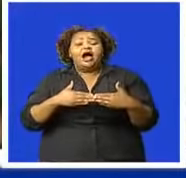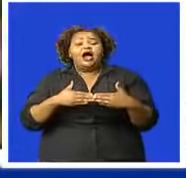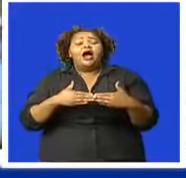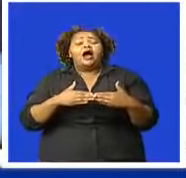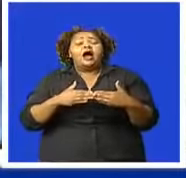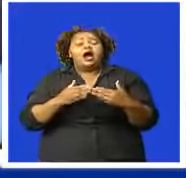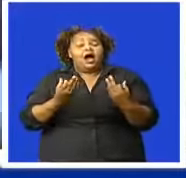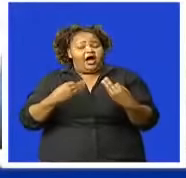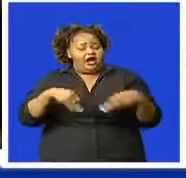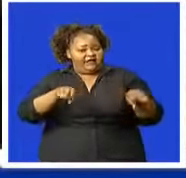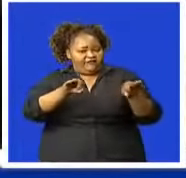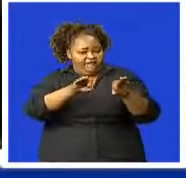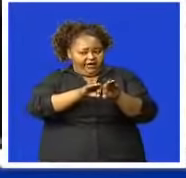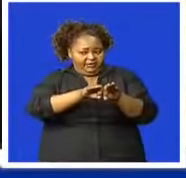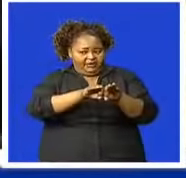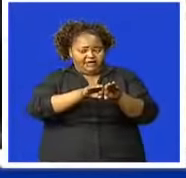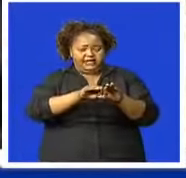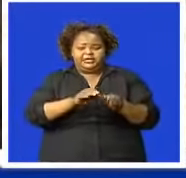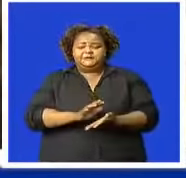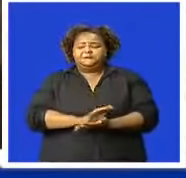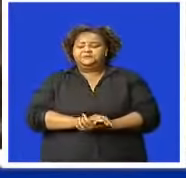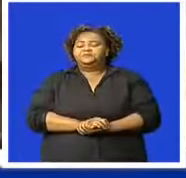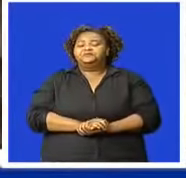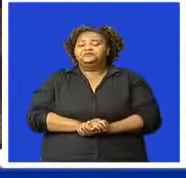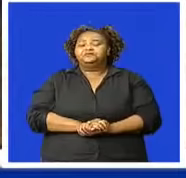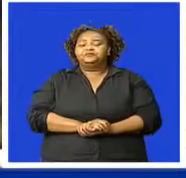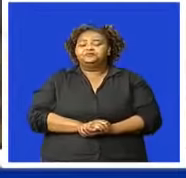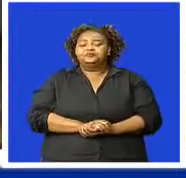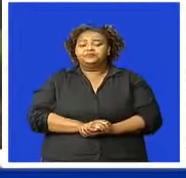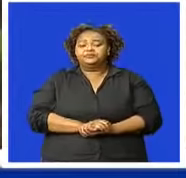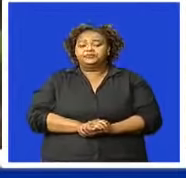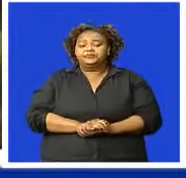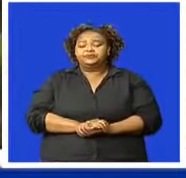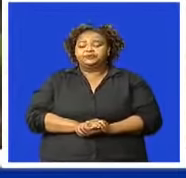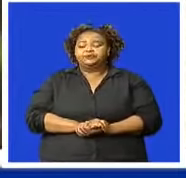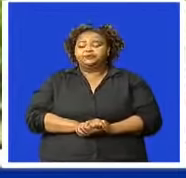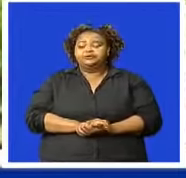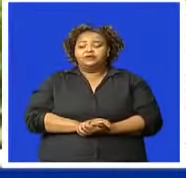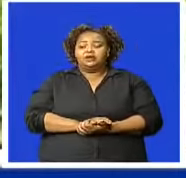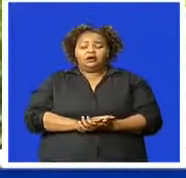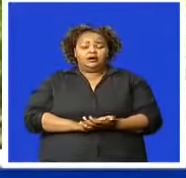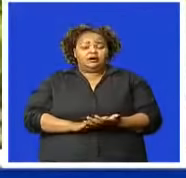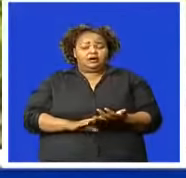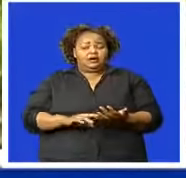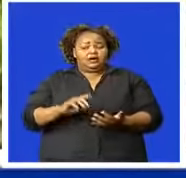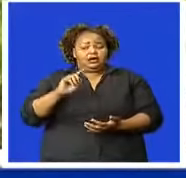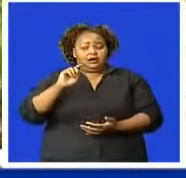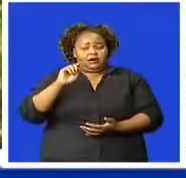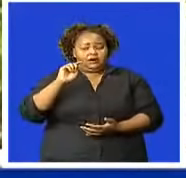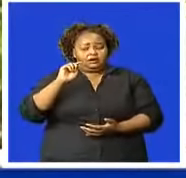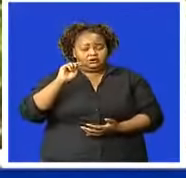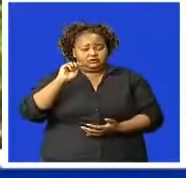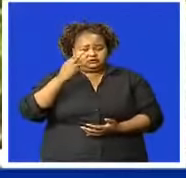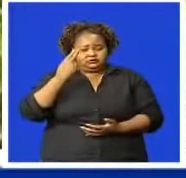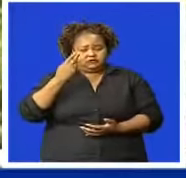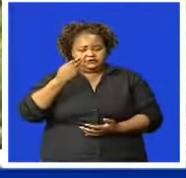ekuseni nayibumbeni insimbi yesikhombisa sive saseHaweni ngephansi kwemphakathi wasebuseleni sikanye namaphoyisa embubo sanqanqa inzaba kubheka